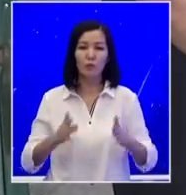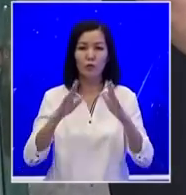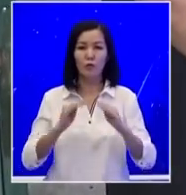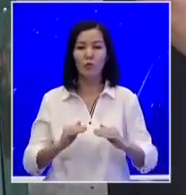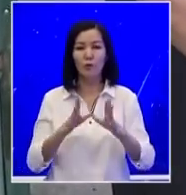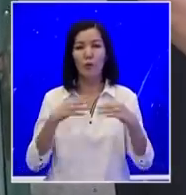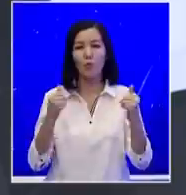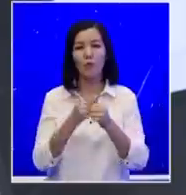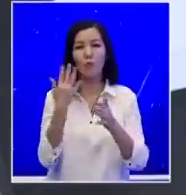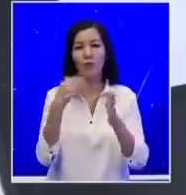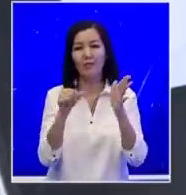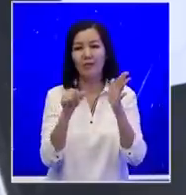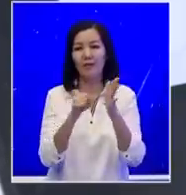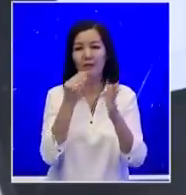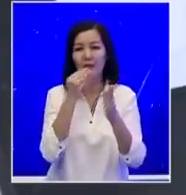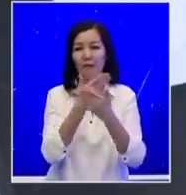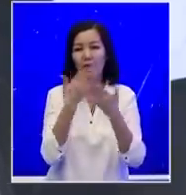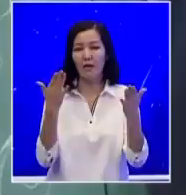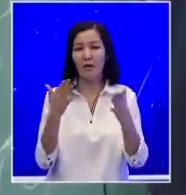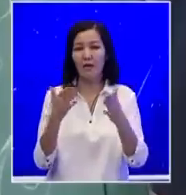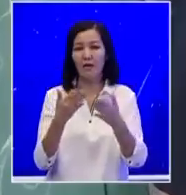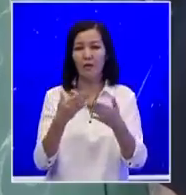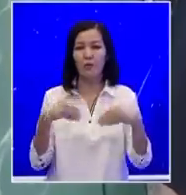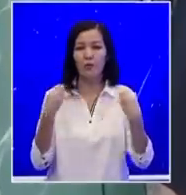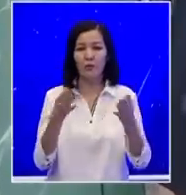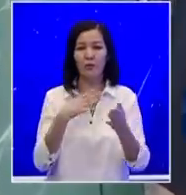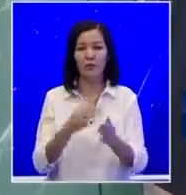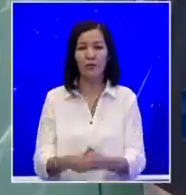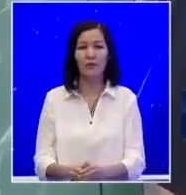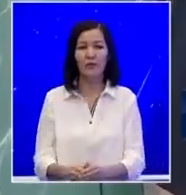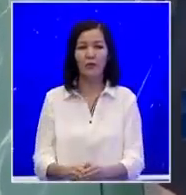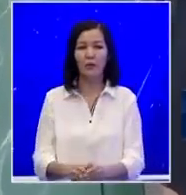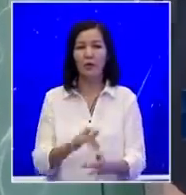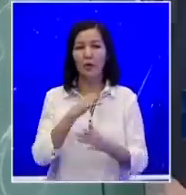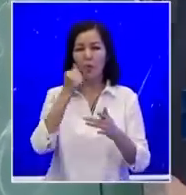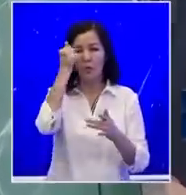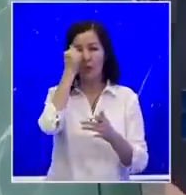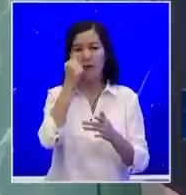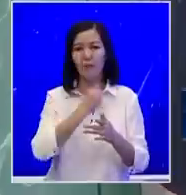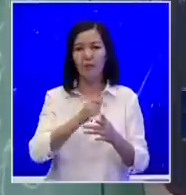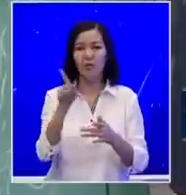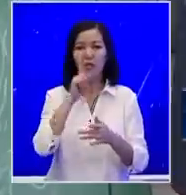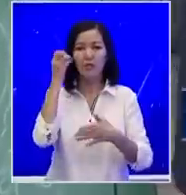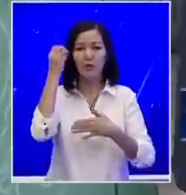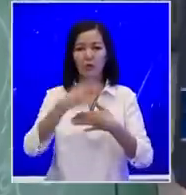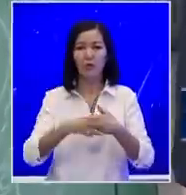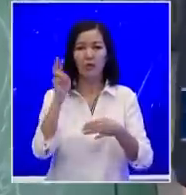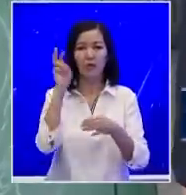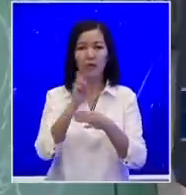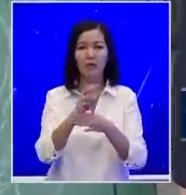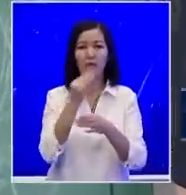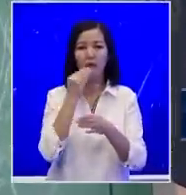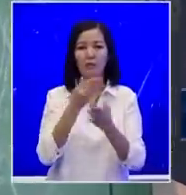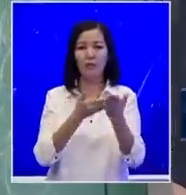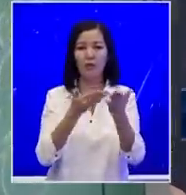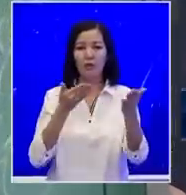көпбалалы жанұяға ауызашар тамағын үлестірді. Осыны көп-көп рахмет, жастар орталығынан келіп бізге осыны ауызашарға